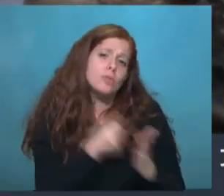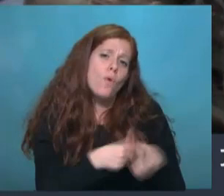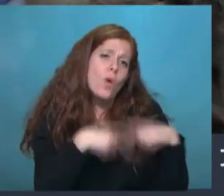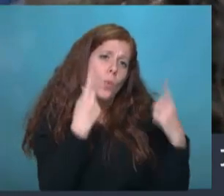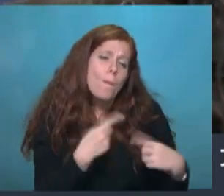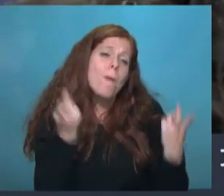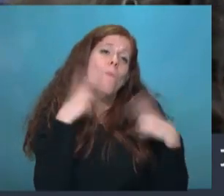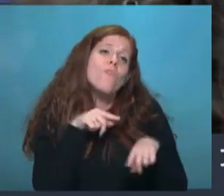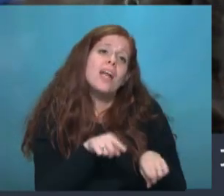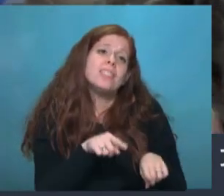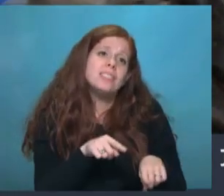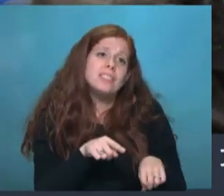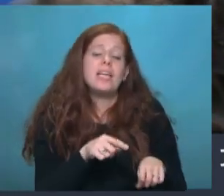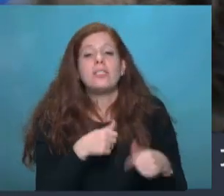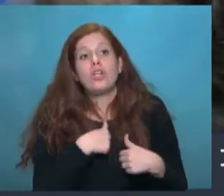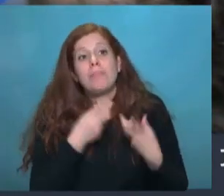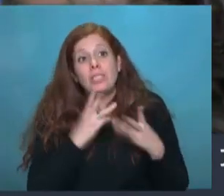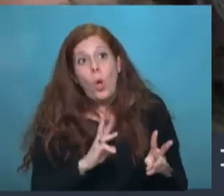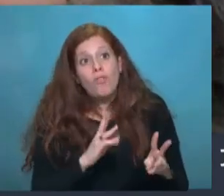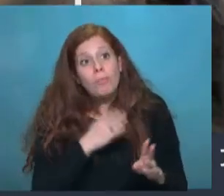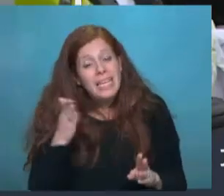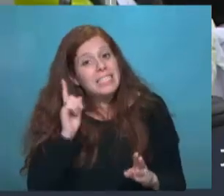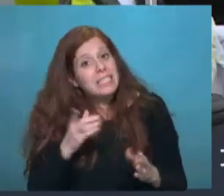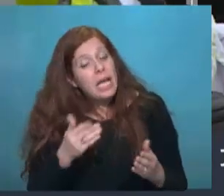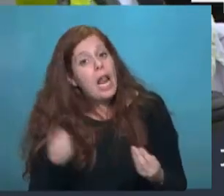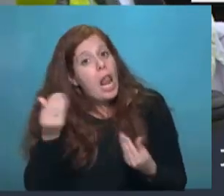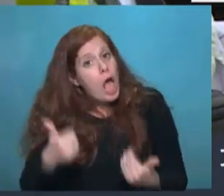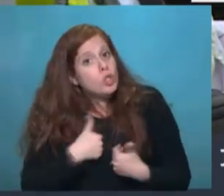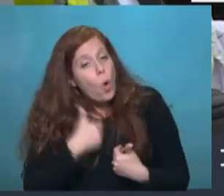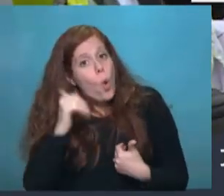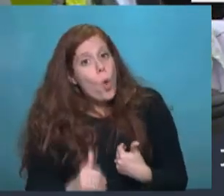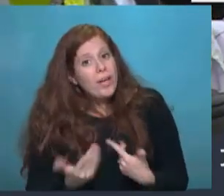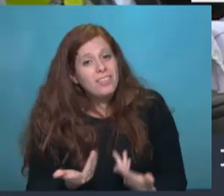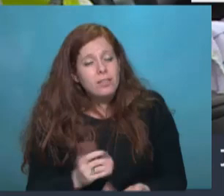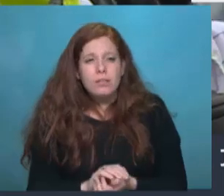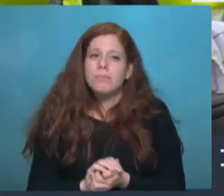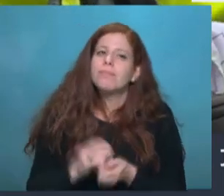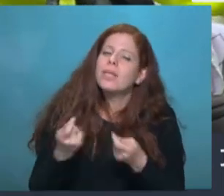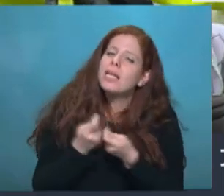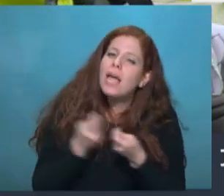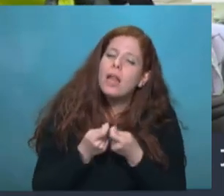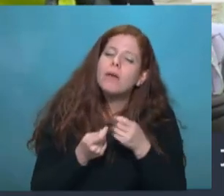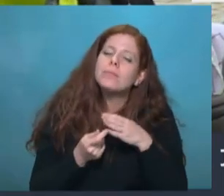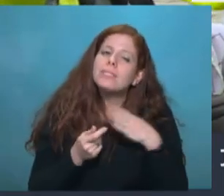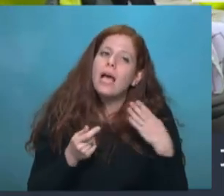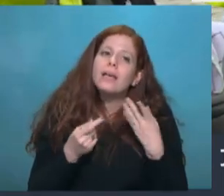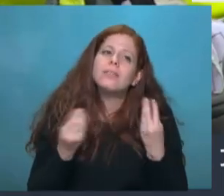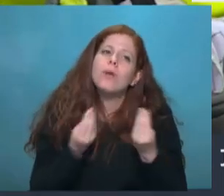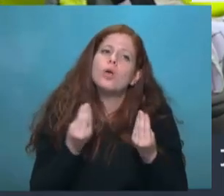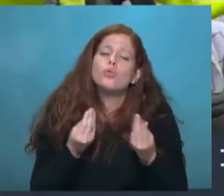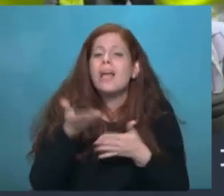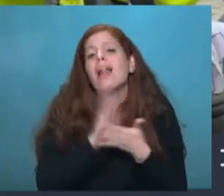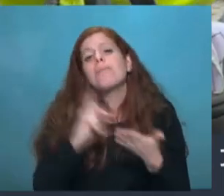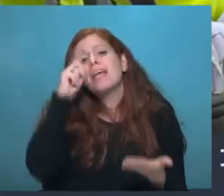הזה, היותי מסדרות ומזרחי, זה צריך להוסיף ולא להוריד. העניין המזרחי הוא עניין רוחבי, הוא חלק מהזהות שלי, הוא